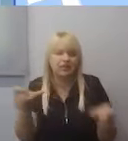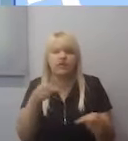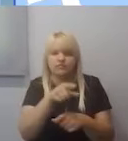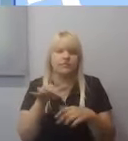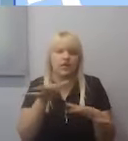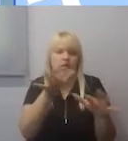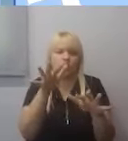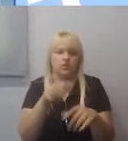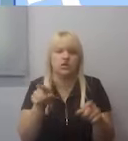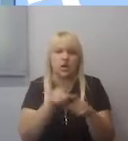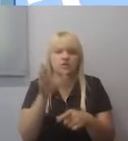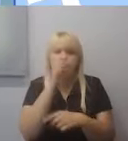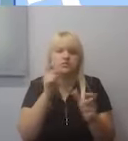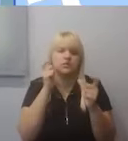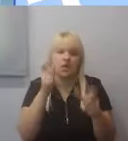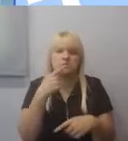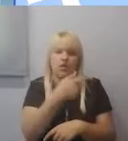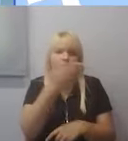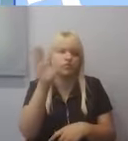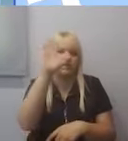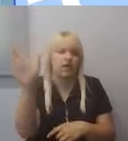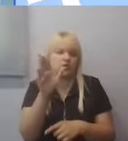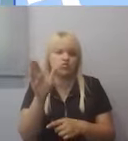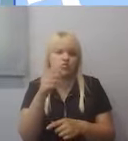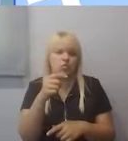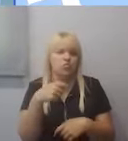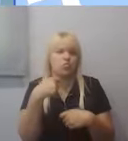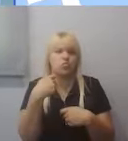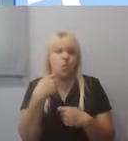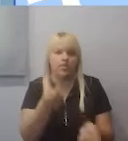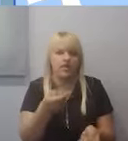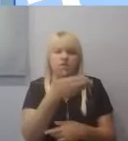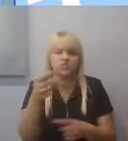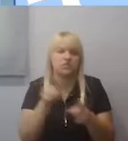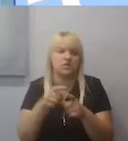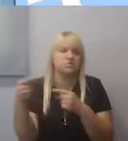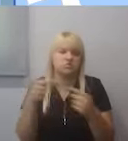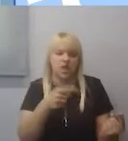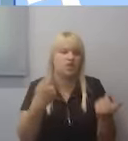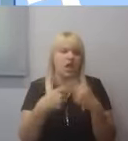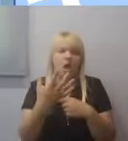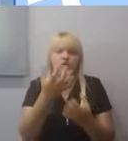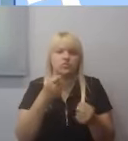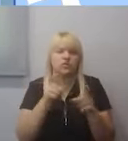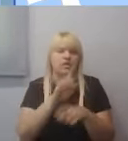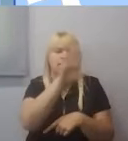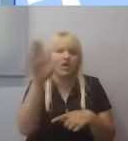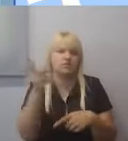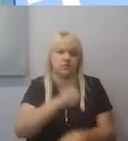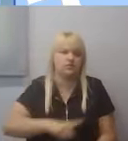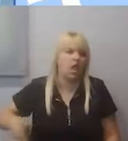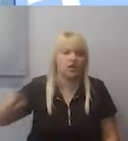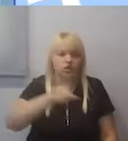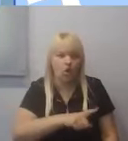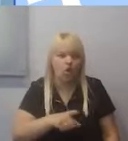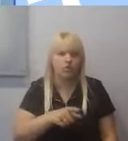skaļi teikt valsts nodevēji jūs esat pret to lai mēs atgūstam savus valsts teritoriju savus